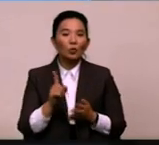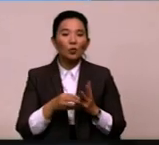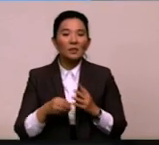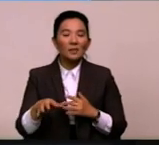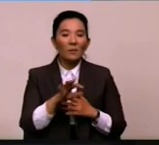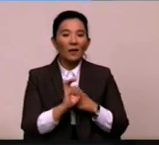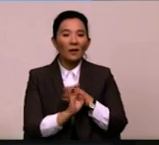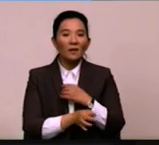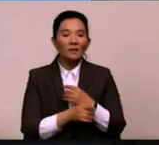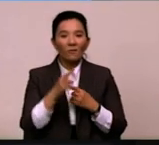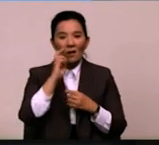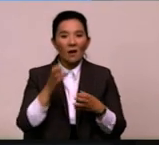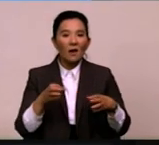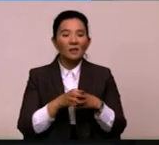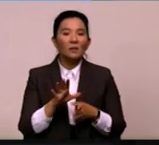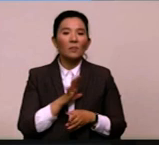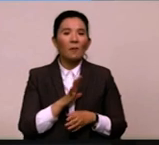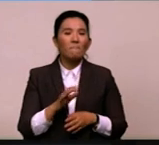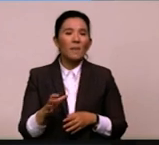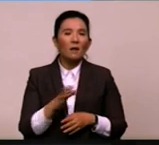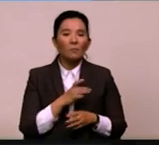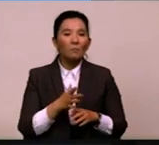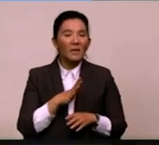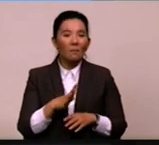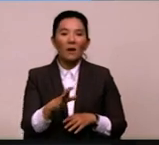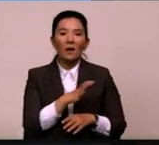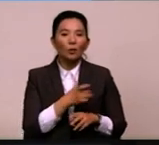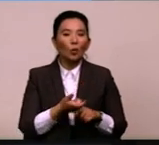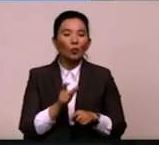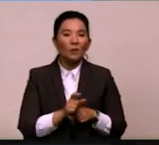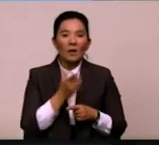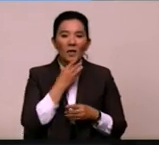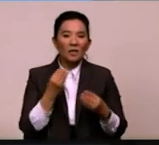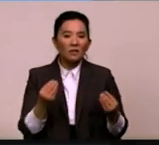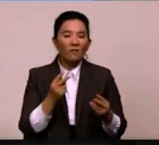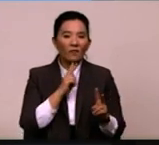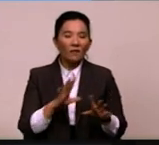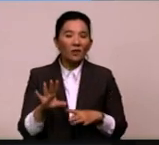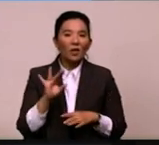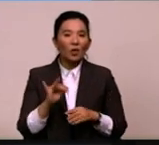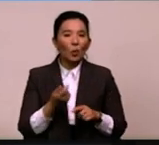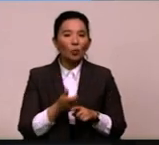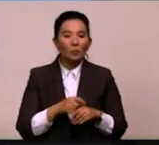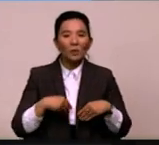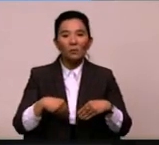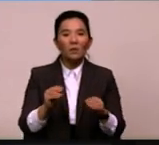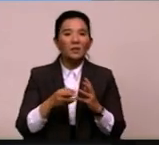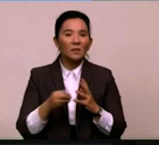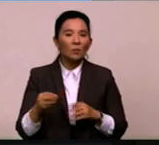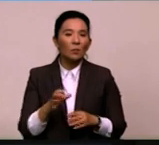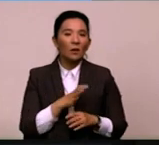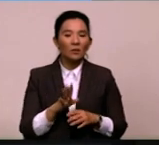земли Коканского ханства были богаты полноводными реками, красивыми долинами и плодородными землями.